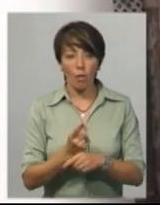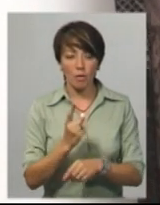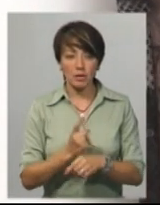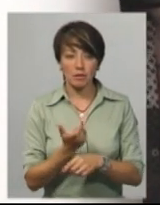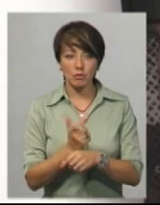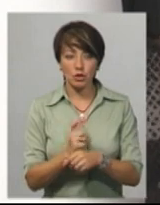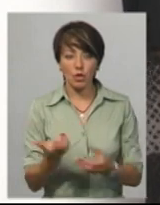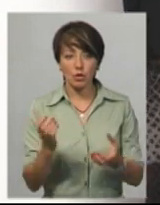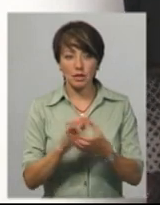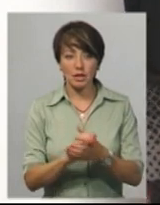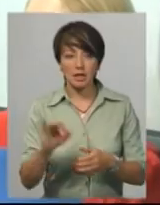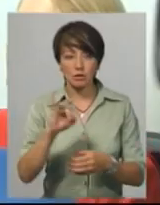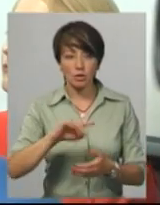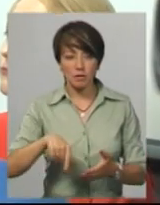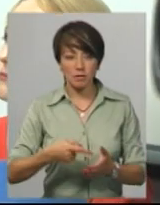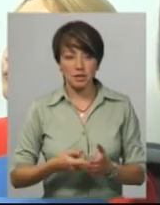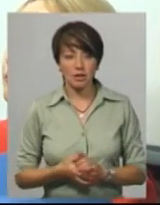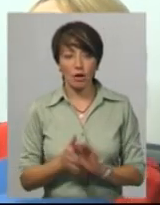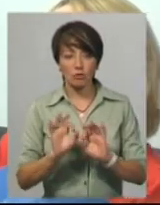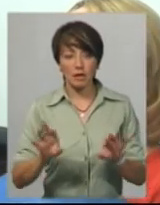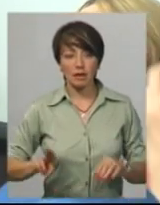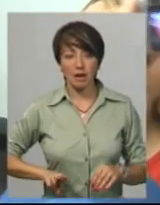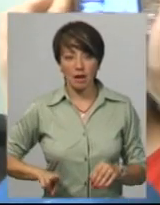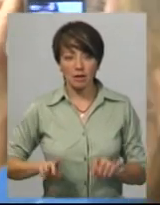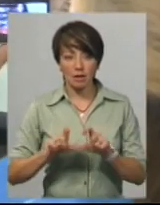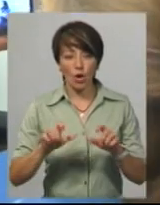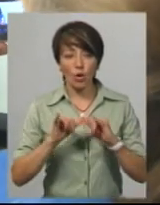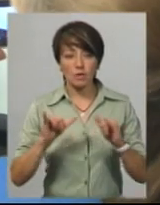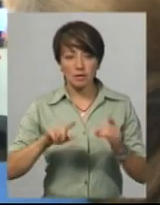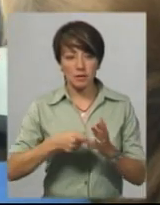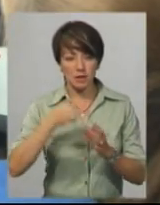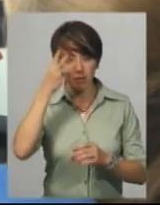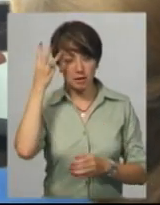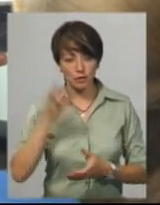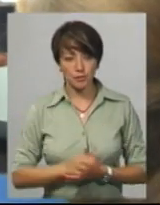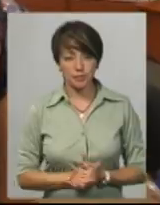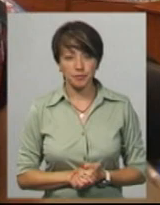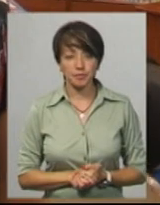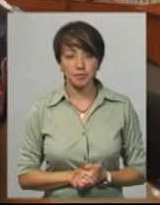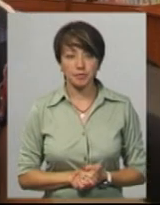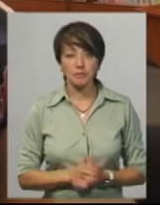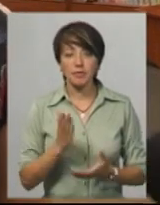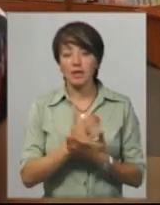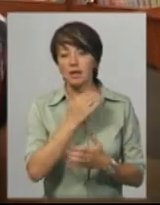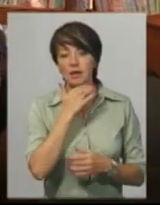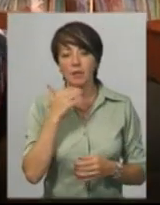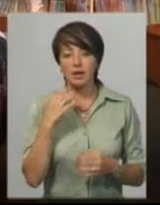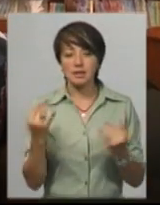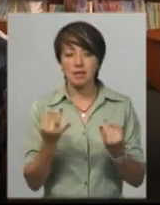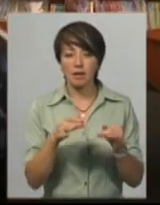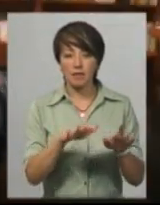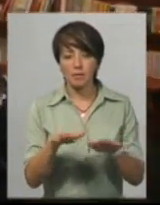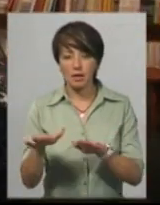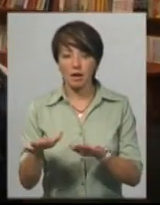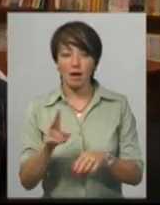і більш ознайомитися з історії міста, розповідає директорка агенції розвитку Хмельницького Леся Герасимчук. Є багато цікавих локацій. Це